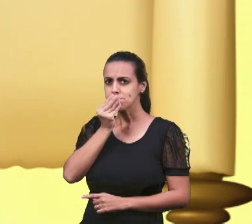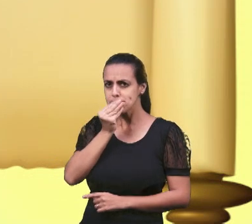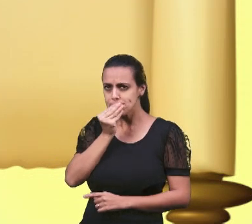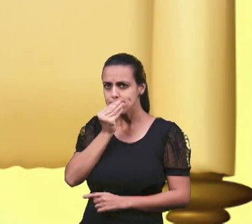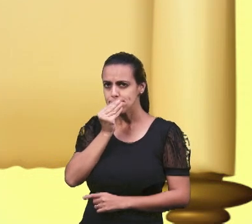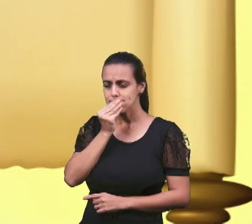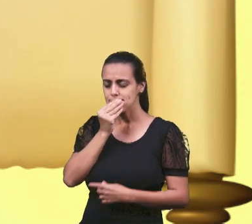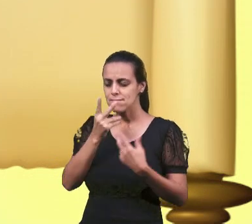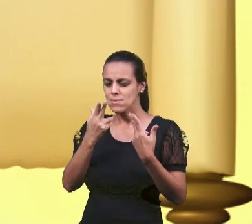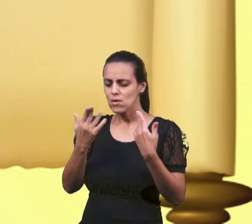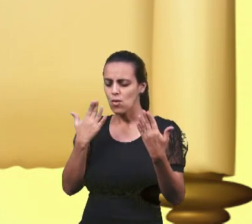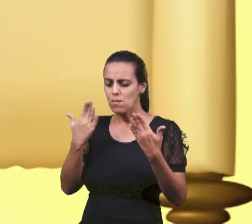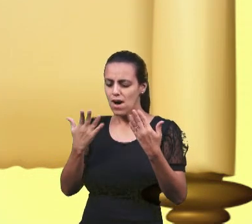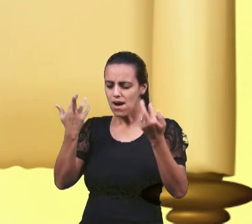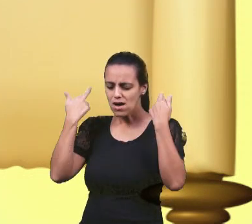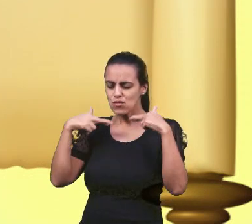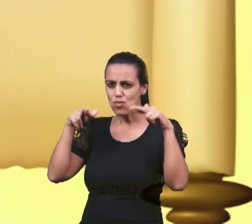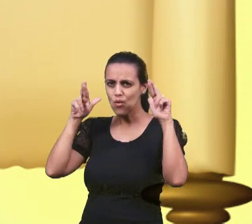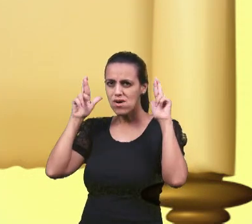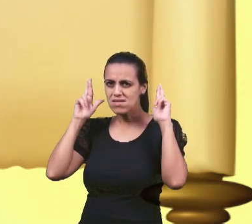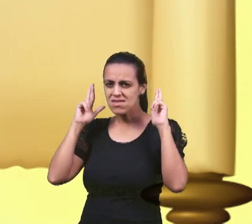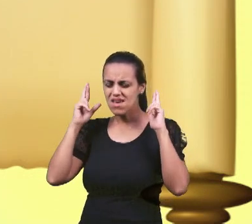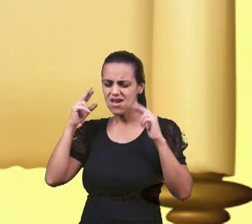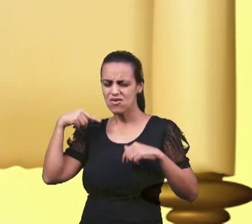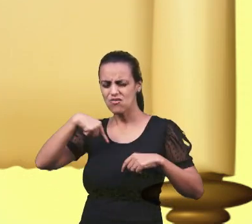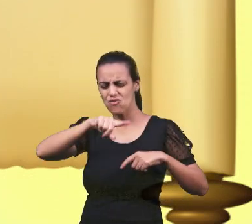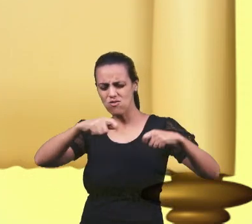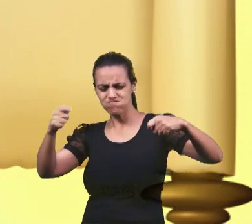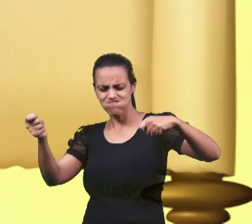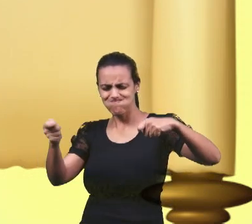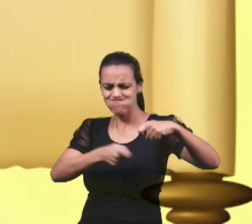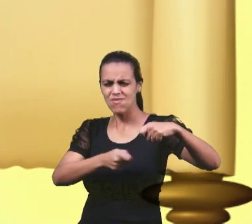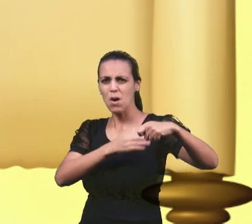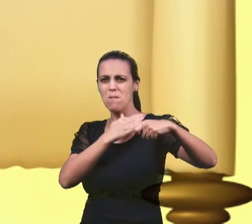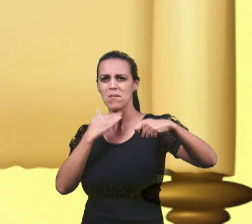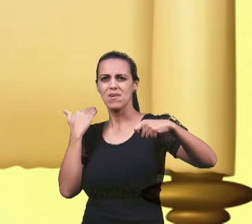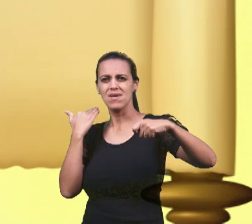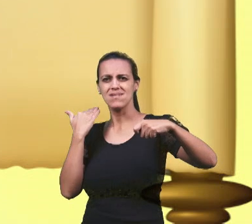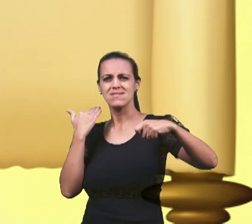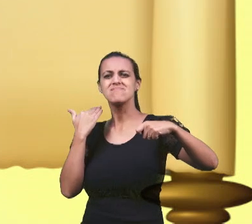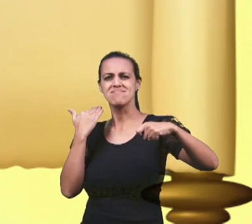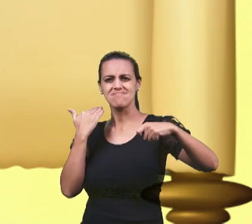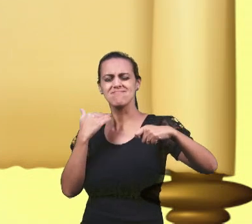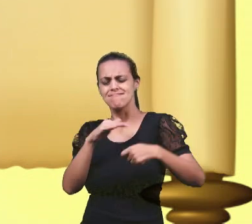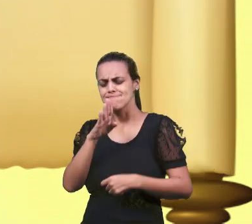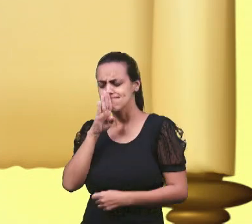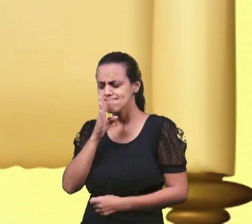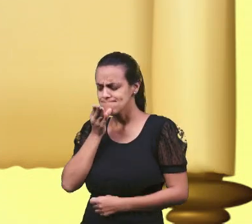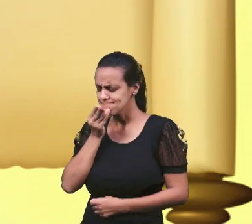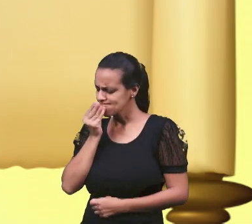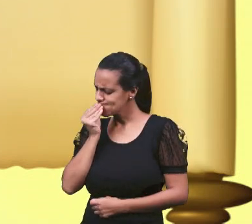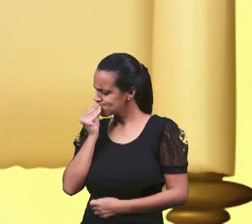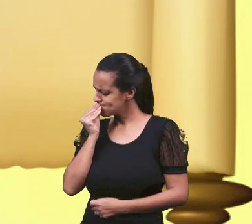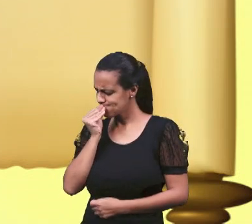Isaïe qui était écrit. Il a été opprimé et affligé, mais n'a pas ouvert sa